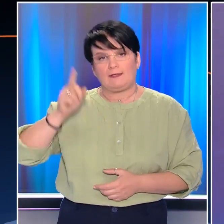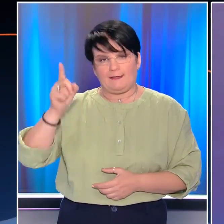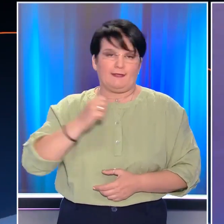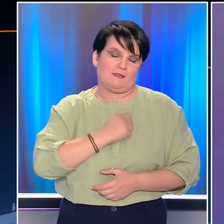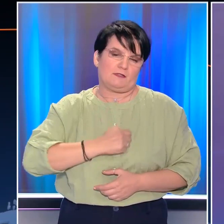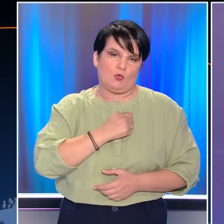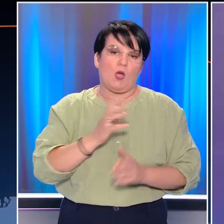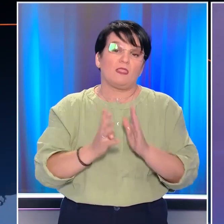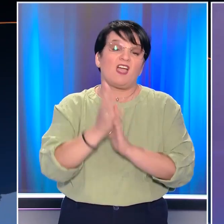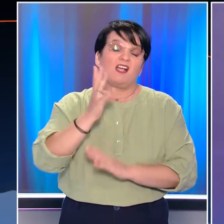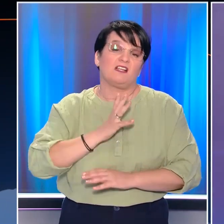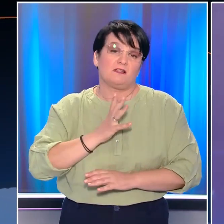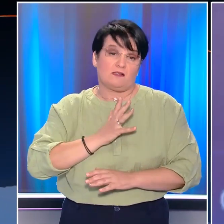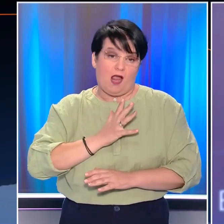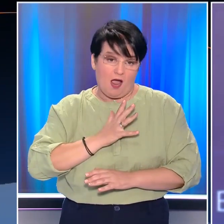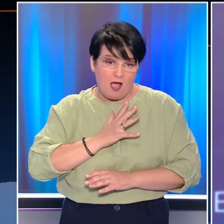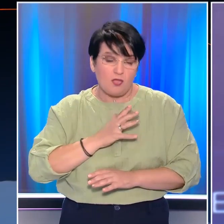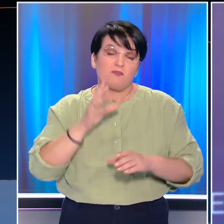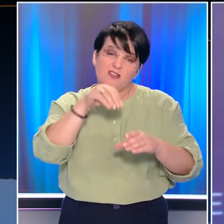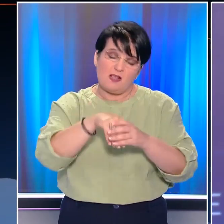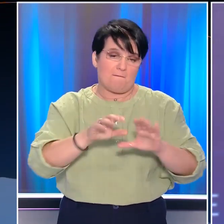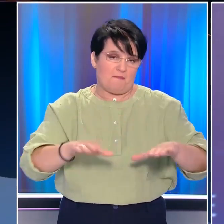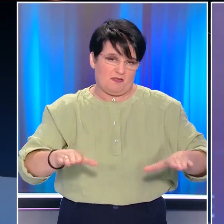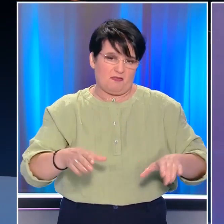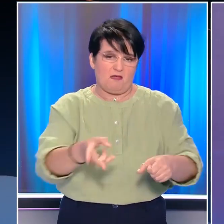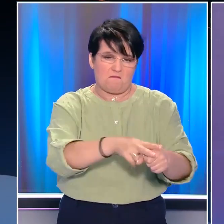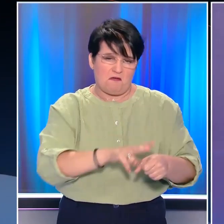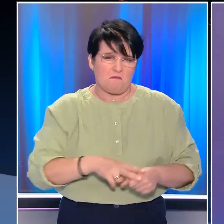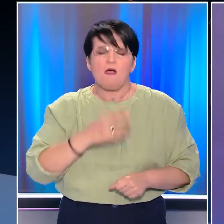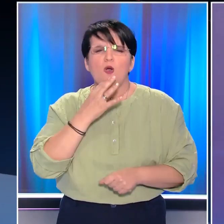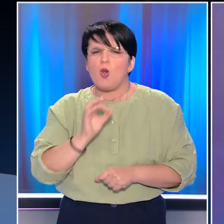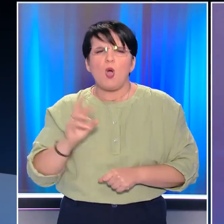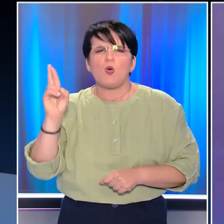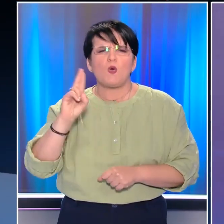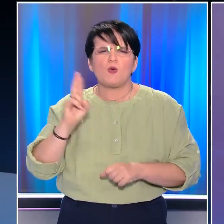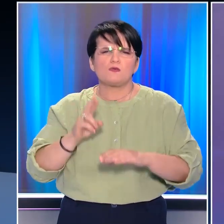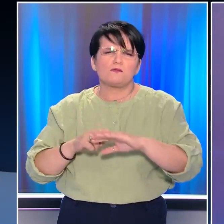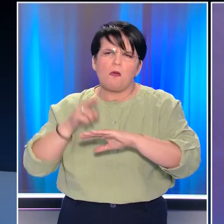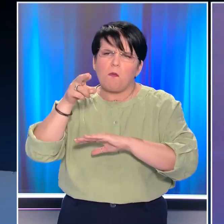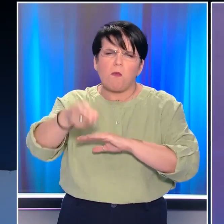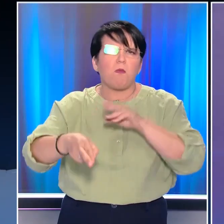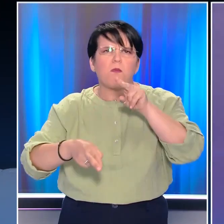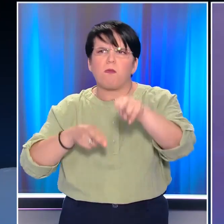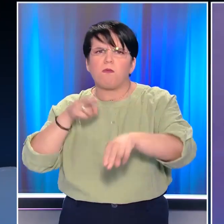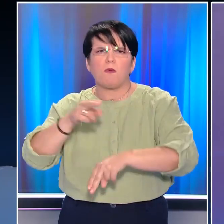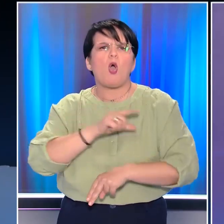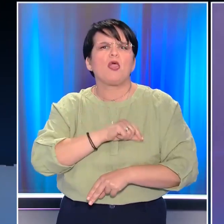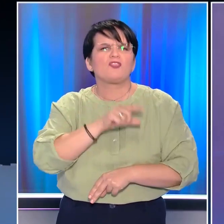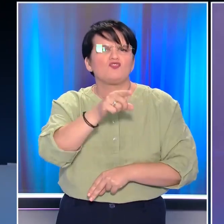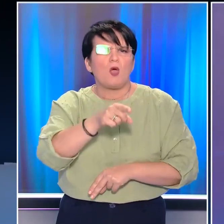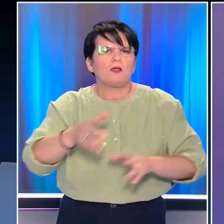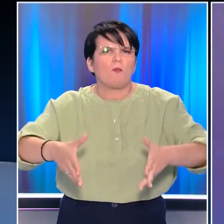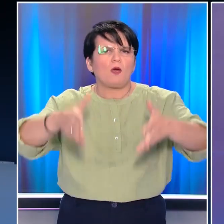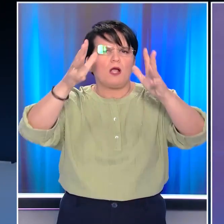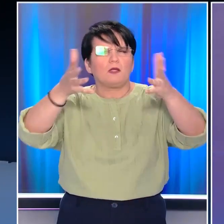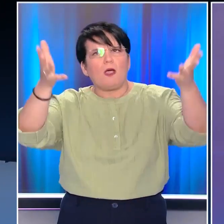Ουκρανία, τουλάχιστον 14 άνθρωποι, ανάμεσά τους παιδιά, σκοτώθηκαν από την πυραυλική επίθεση σε πολυκατοικία στην Οδυσσό. Την